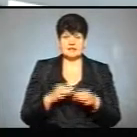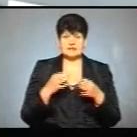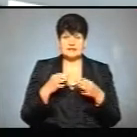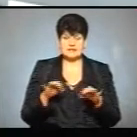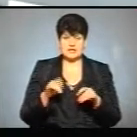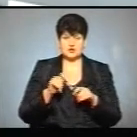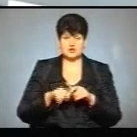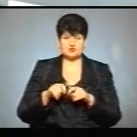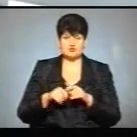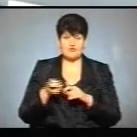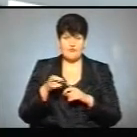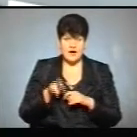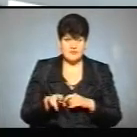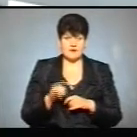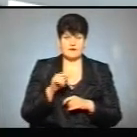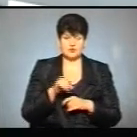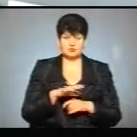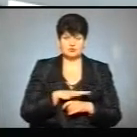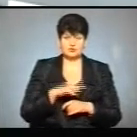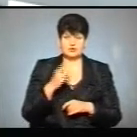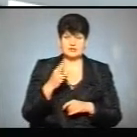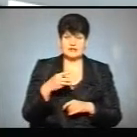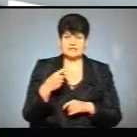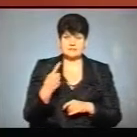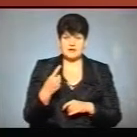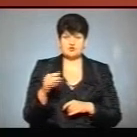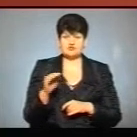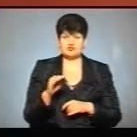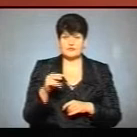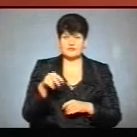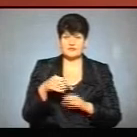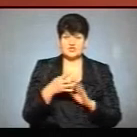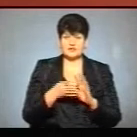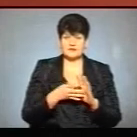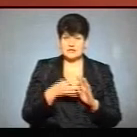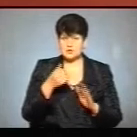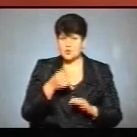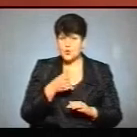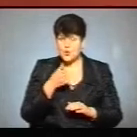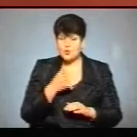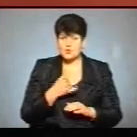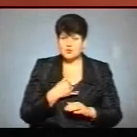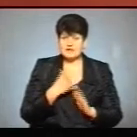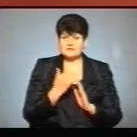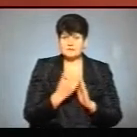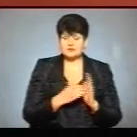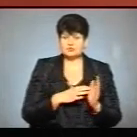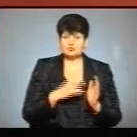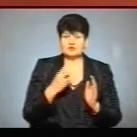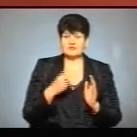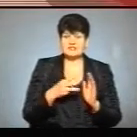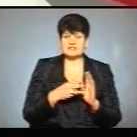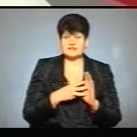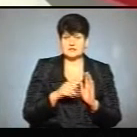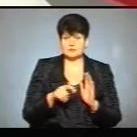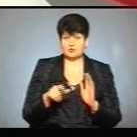незалежного тестування, а воно відбулося аж 31 жовтня 2019 року, в нас по списках було 28